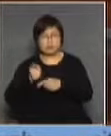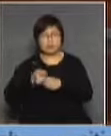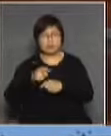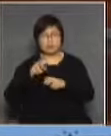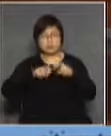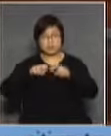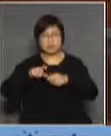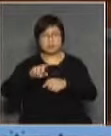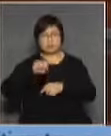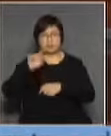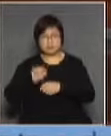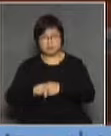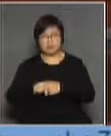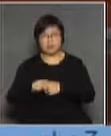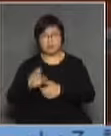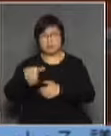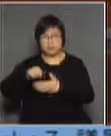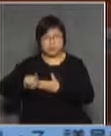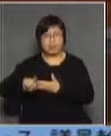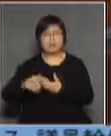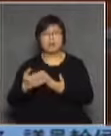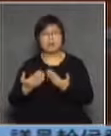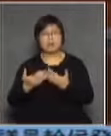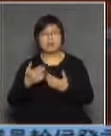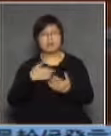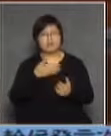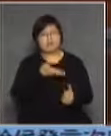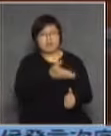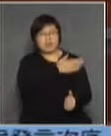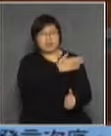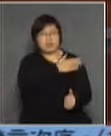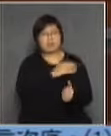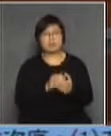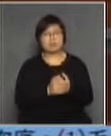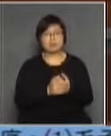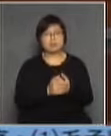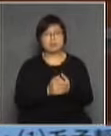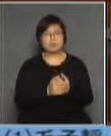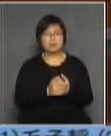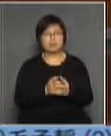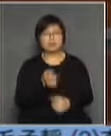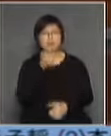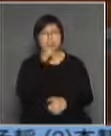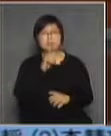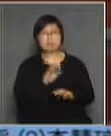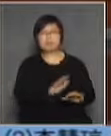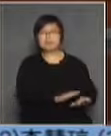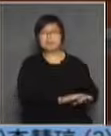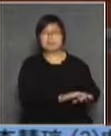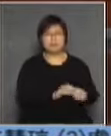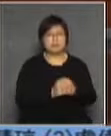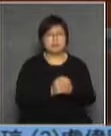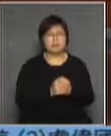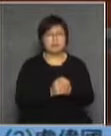問題、尋找呢個根源同埋呢個嘅追究責任呢，就輕輕放下。咁呢